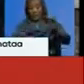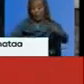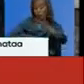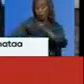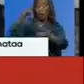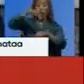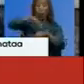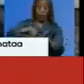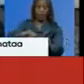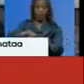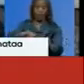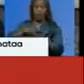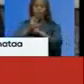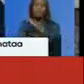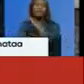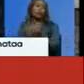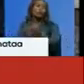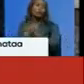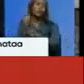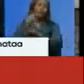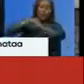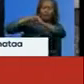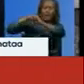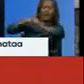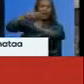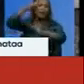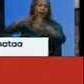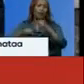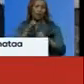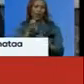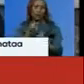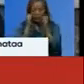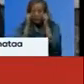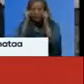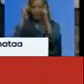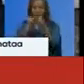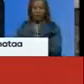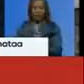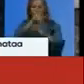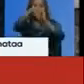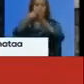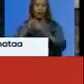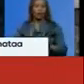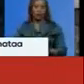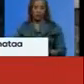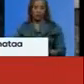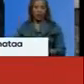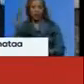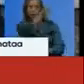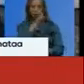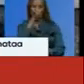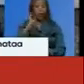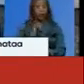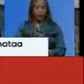ተቋም በመስረት ብቻ መከላከል እንደማይቻል ተረድተናል። ሁላችንም